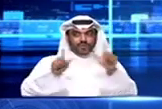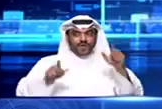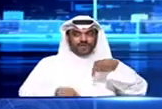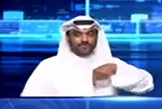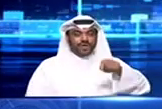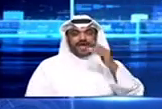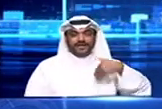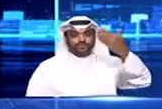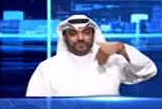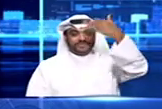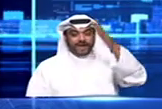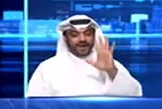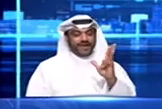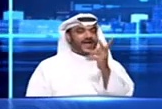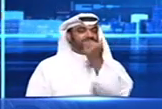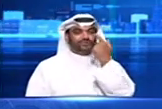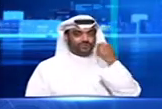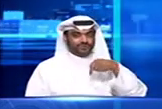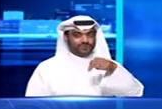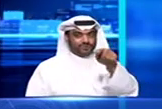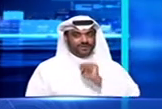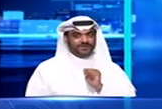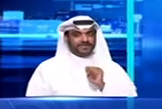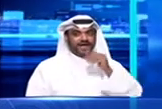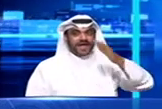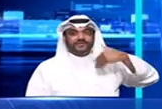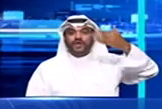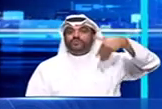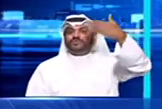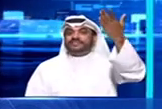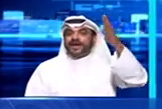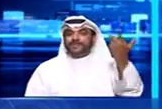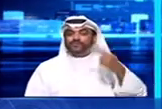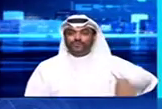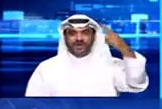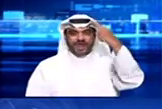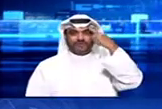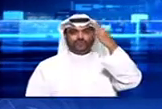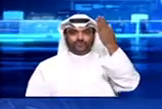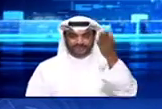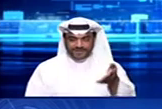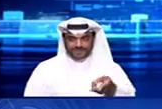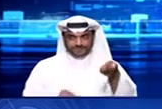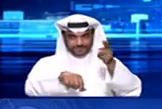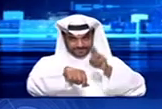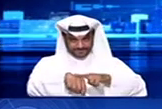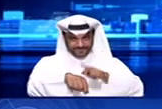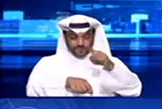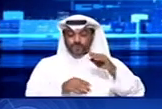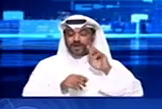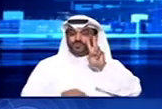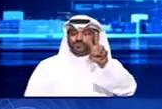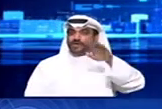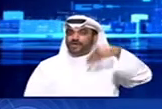تستقرئ المستقبل، وهو يتحدث عن المستقبل للمملكة العربية السعودية والتطلع